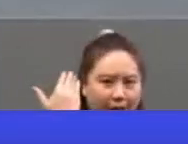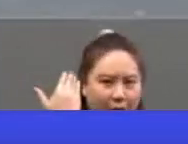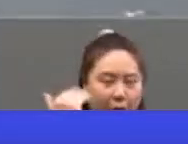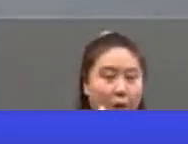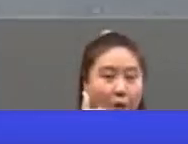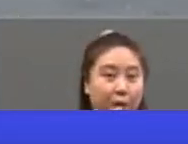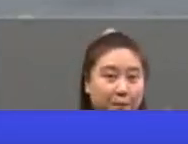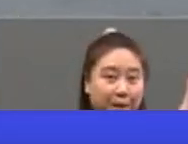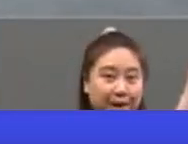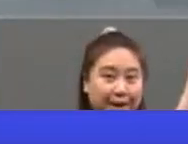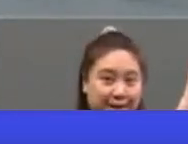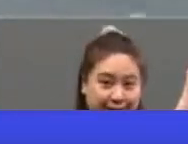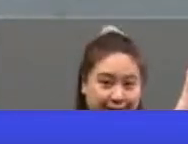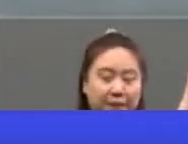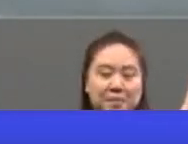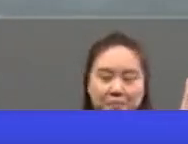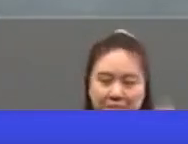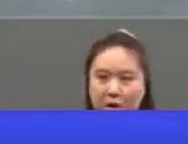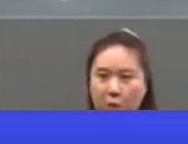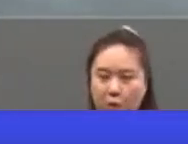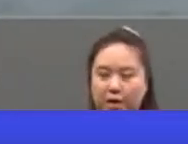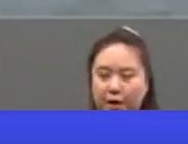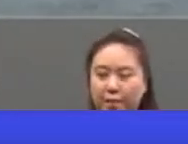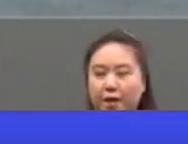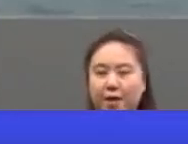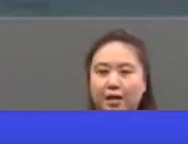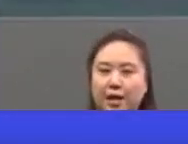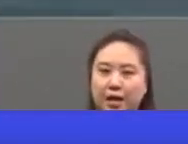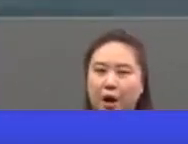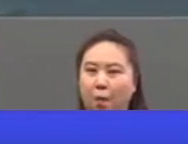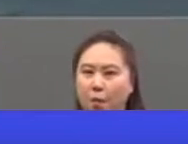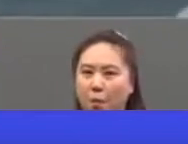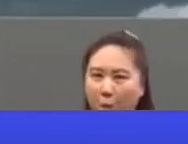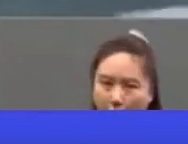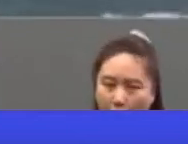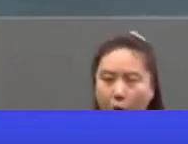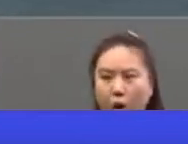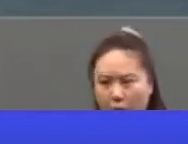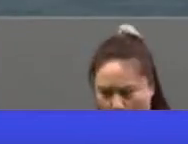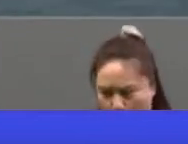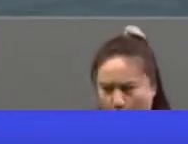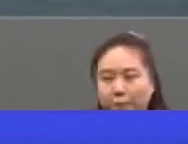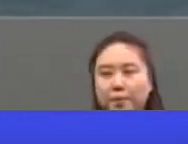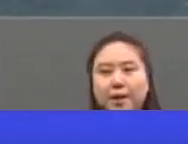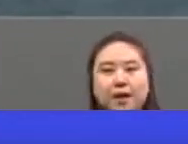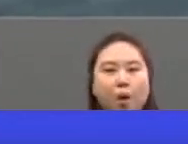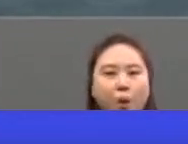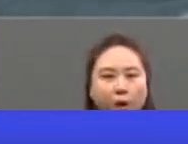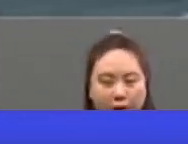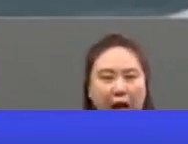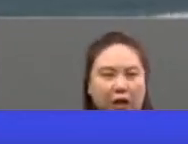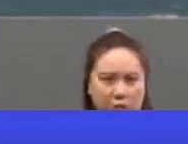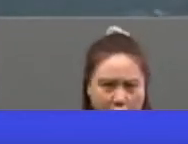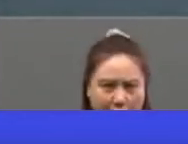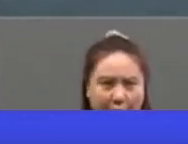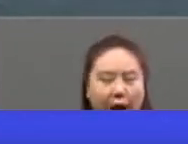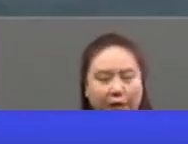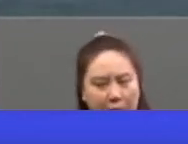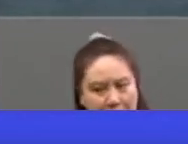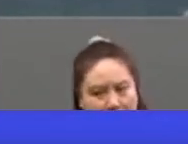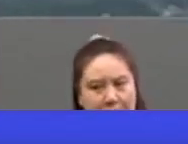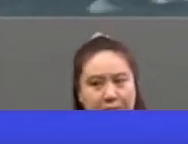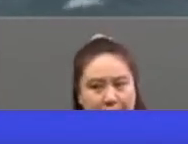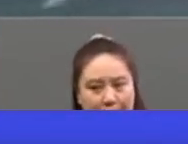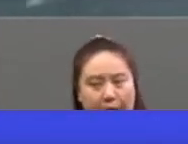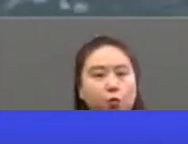แสดงให้เห็นได้ว่าทางนานาชาติเนี่ยก็ให้ความเชื่อถือในเรื่องนี้นะครับ ซึ่งอันนี้ส่งผลอย่างไรก็ส่ง